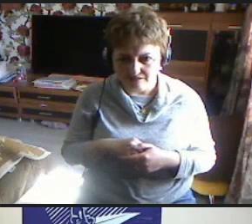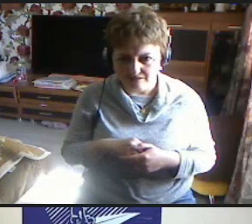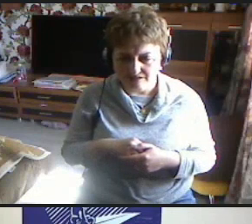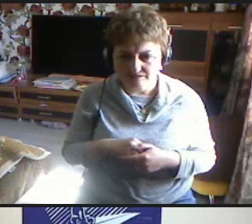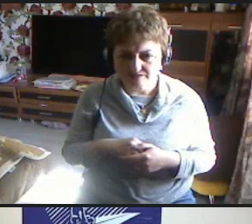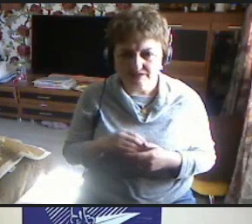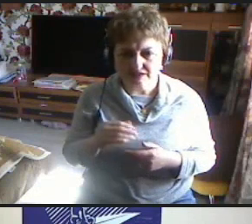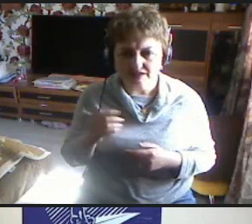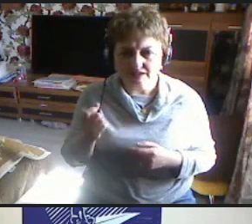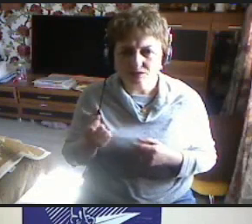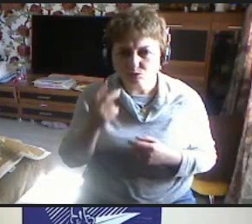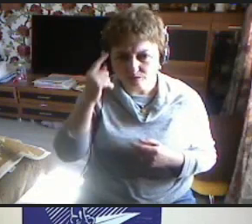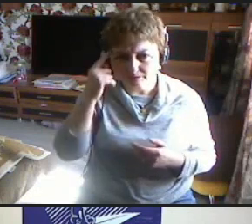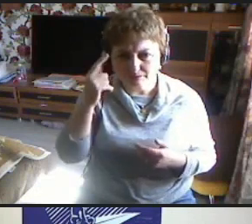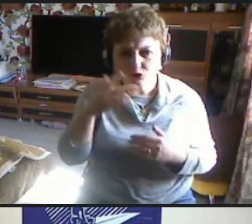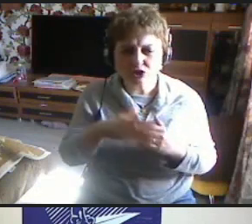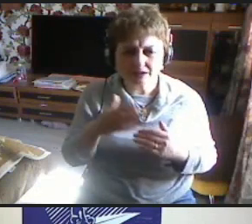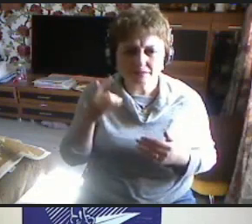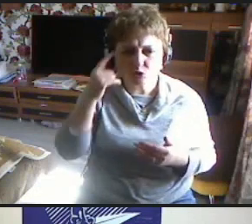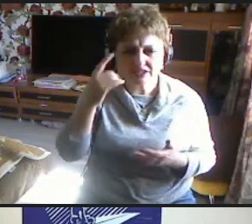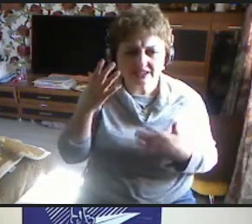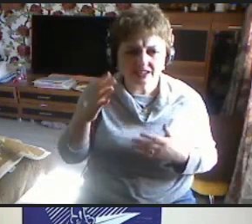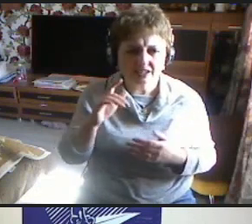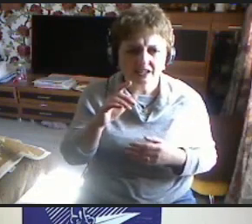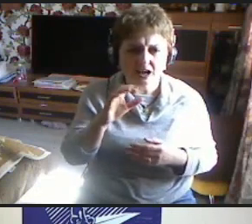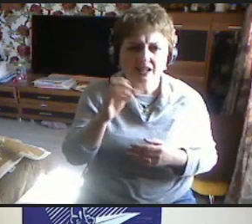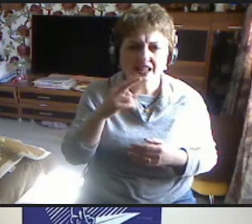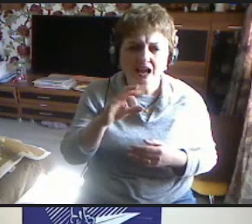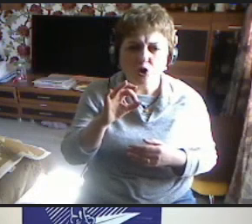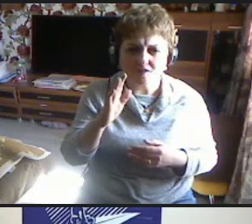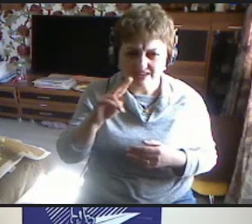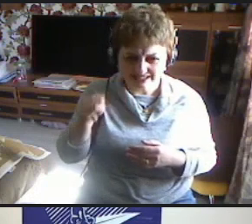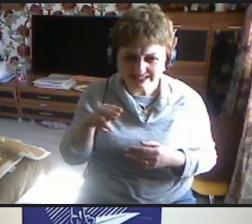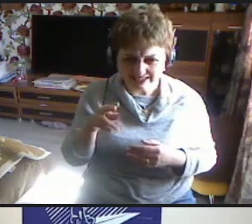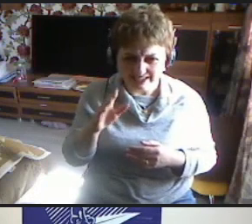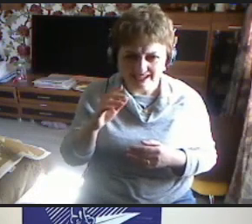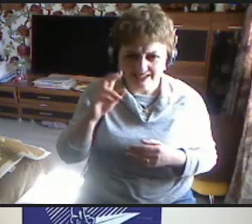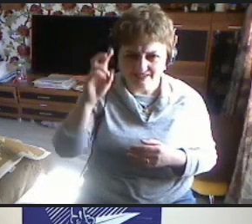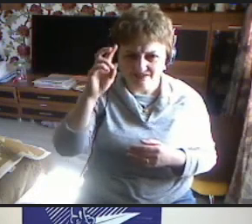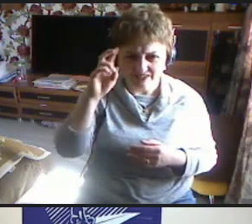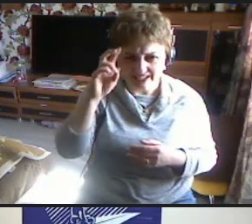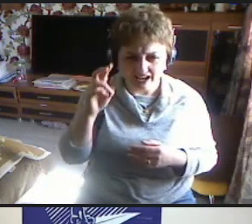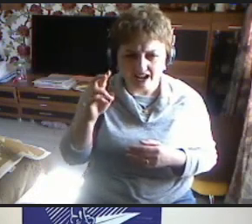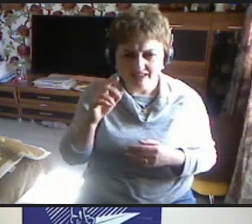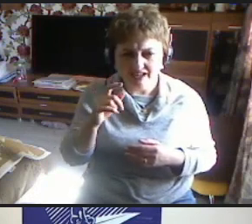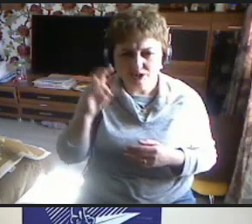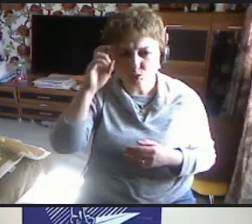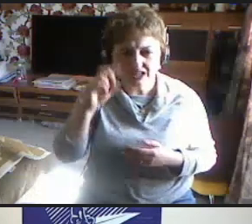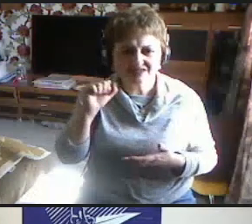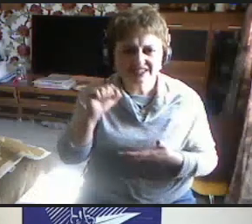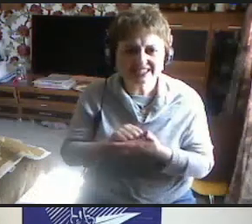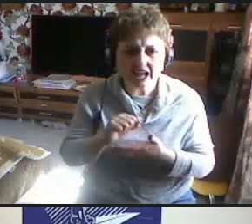прояснение продвижения в ГОСАМ для ОВЗ, то есть Федеральный государственный образовательный стандарт,